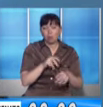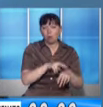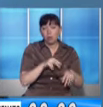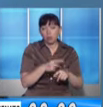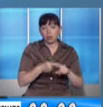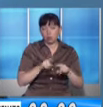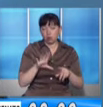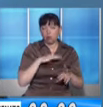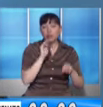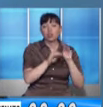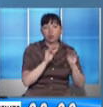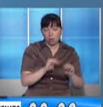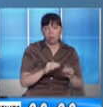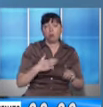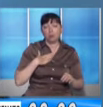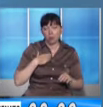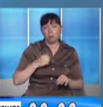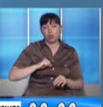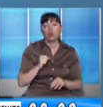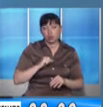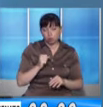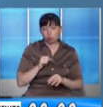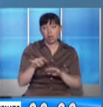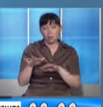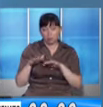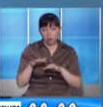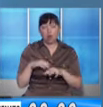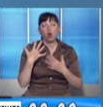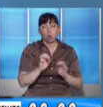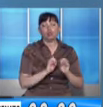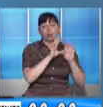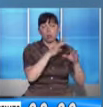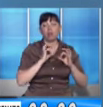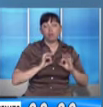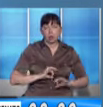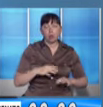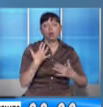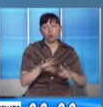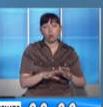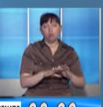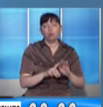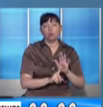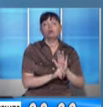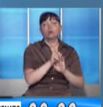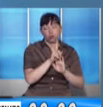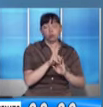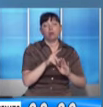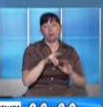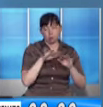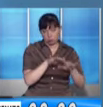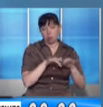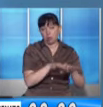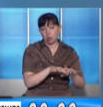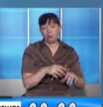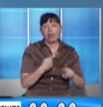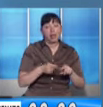către colegii mei în Parlament și care sunt pe masa procurorilor să înceapă să fie instrumentate. Aceasta